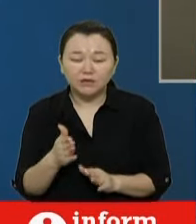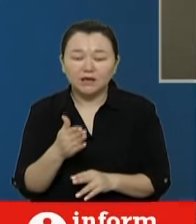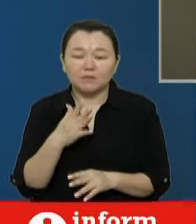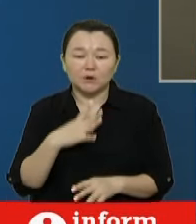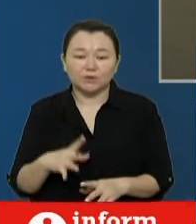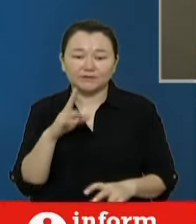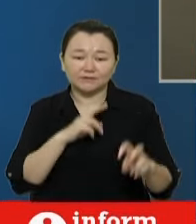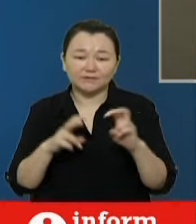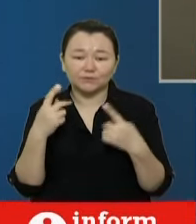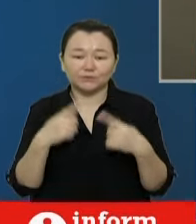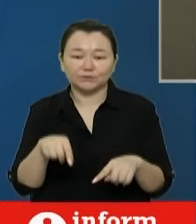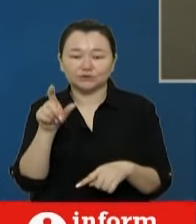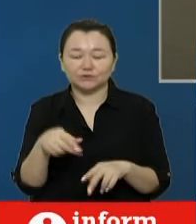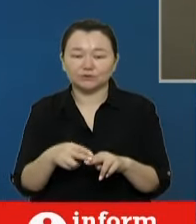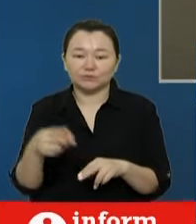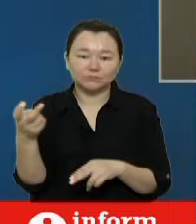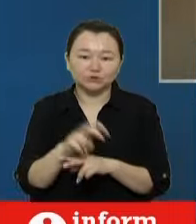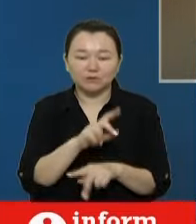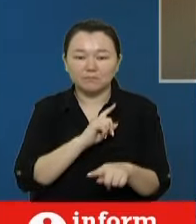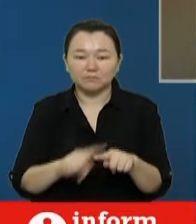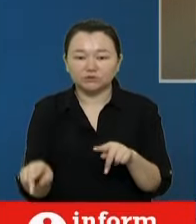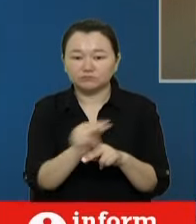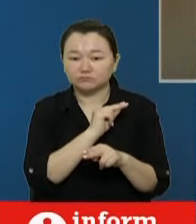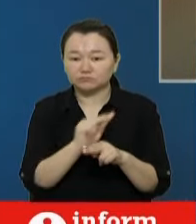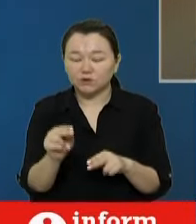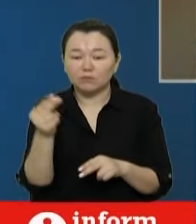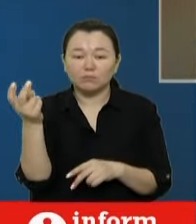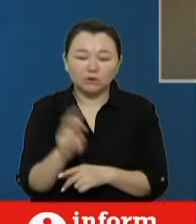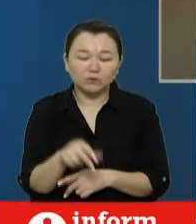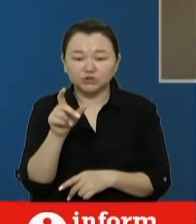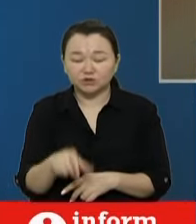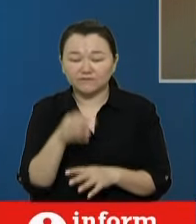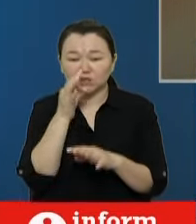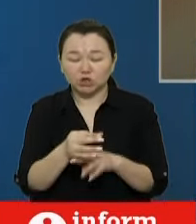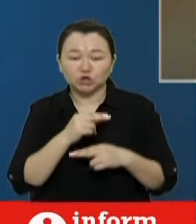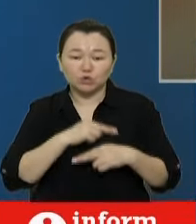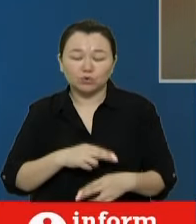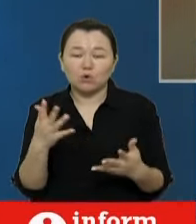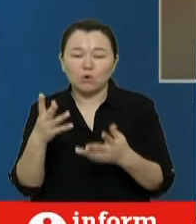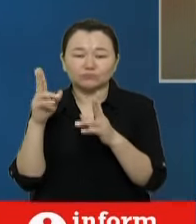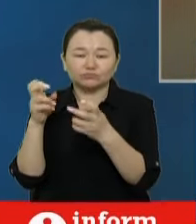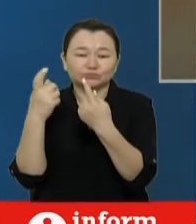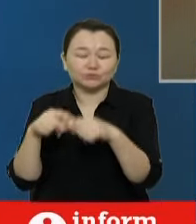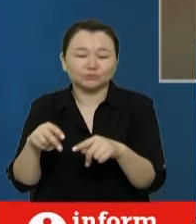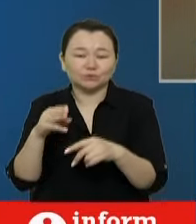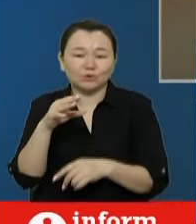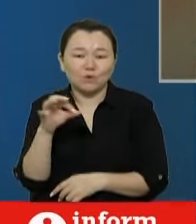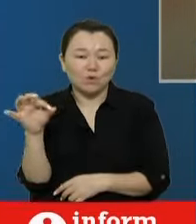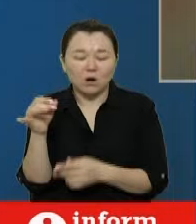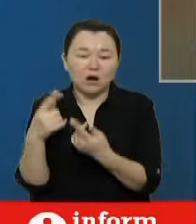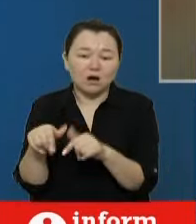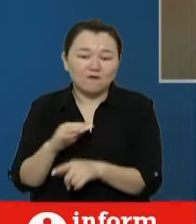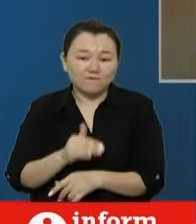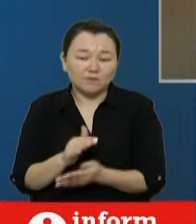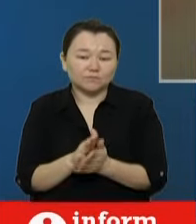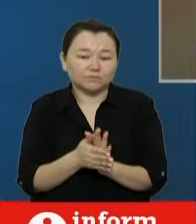искать других ребят, которые приезжают, быстро что-то устраняют. Приходит человек, представляется сотрудником какой-то фирмы, какого-то ТО, подписывается